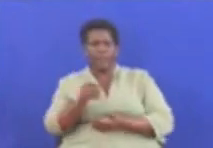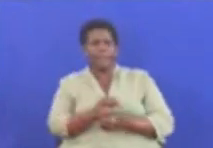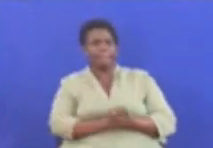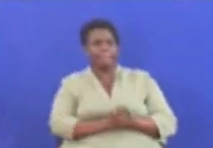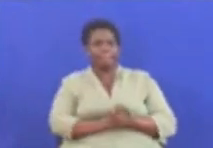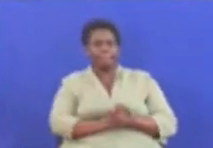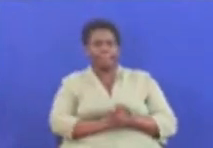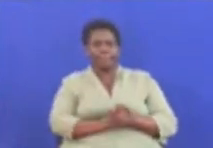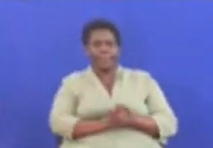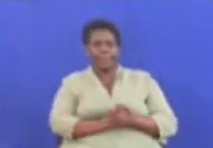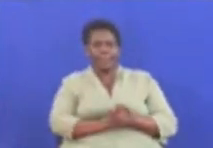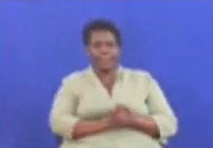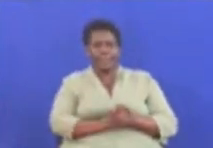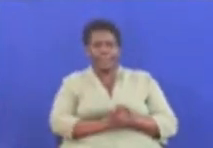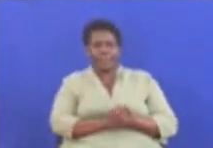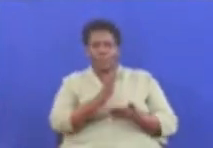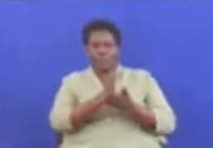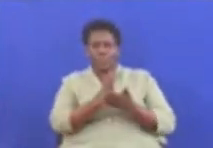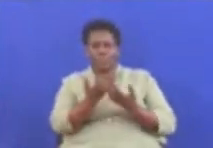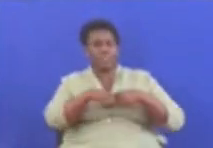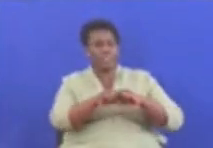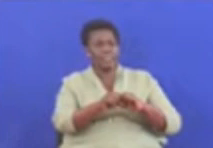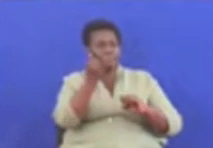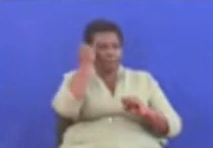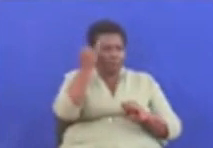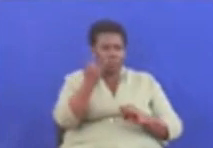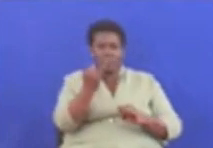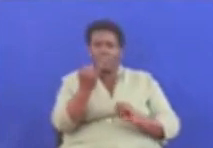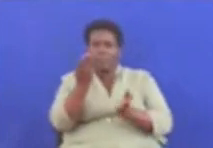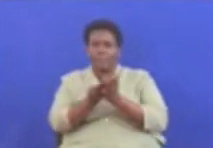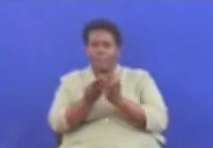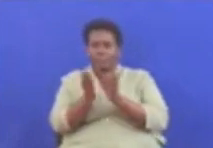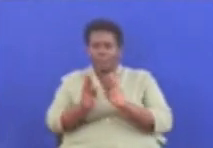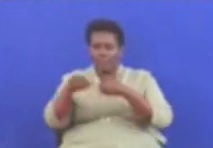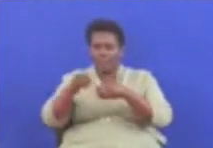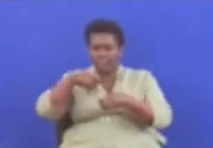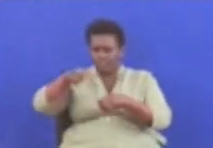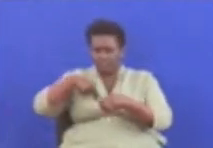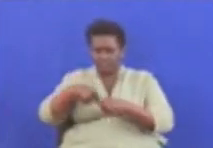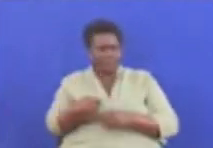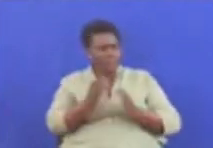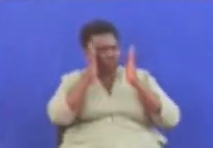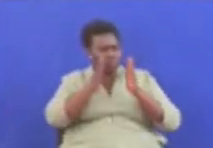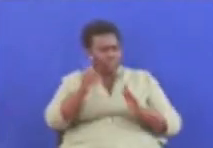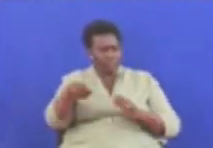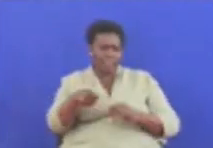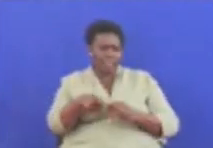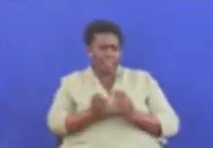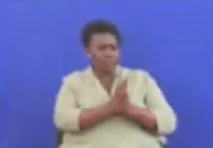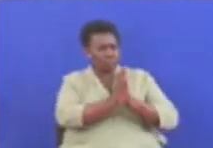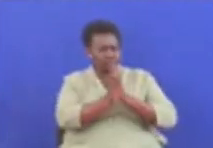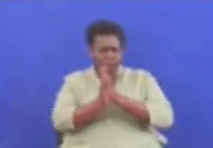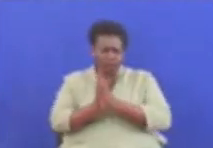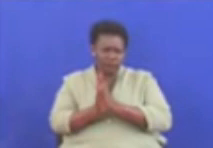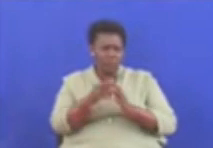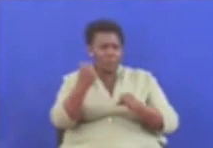katika kuyafanyia kazi maoni na mapendekezo ya kamati. Mheshimiwa Spika, nashukuru watumishi wote wa ofisi ya bunge chini